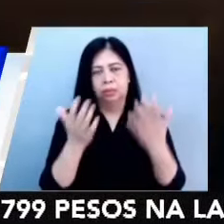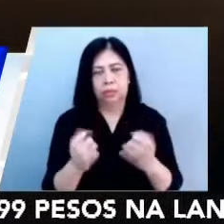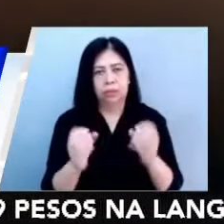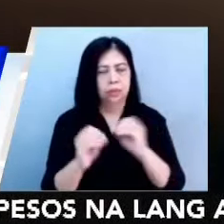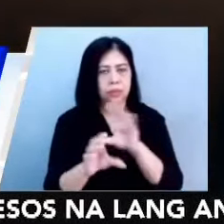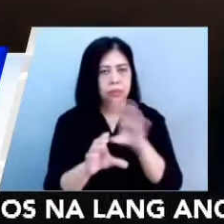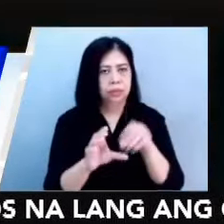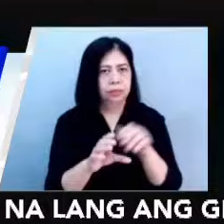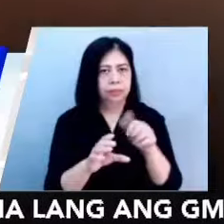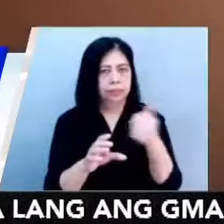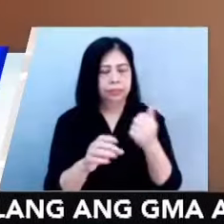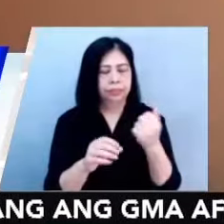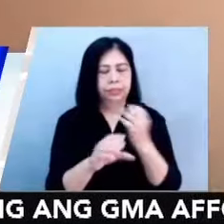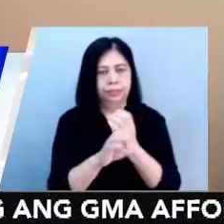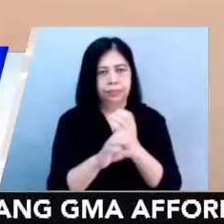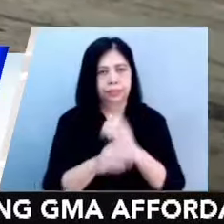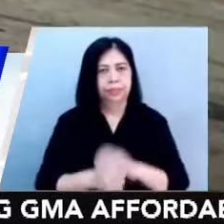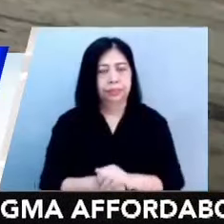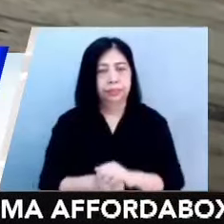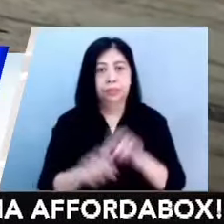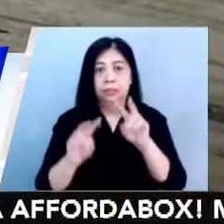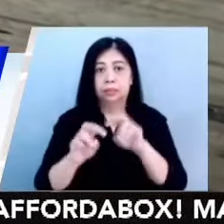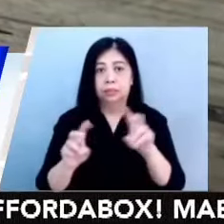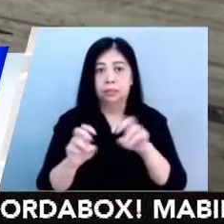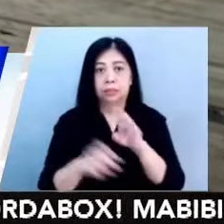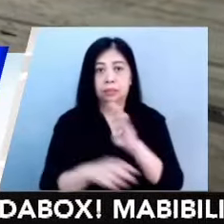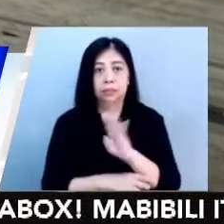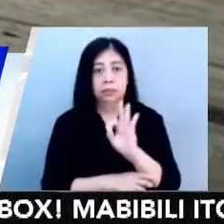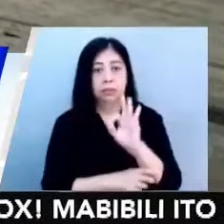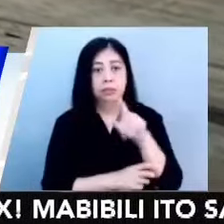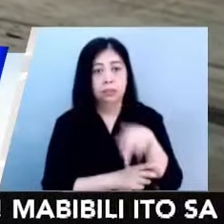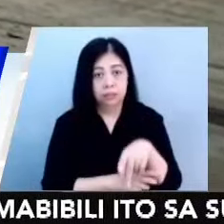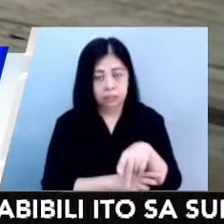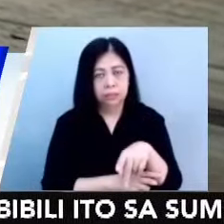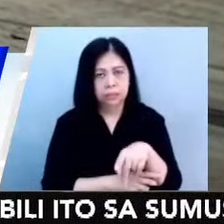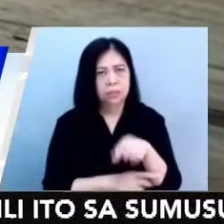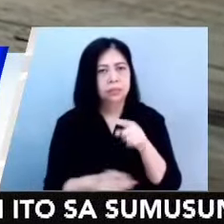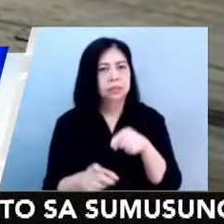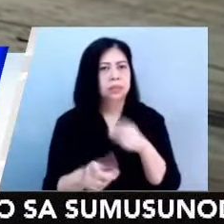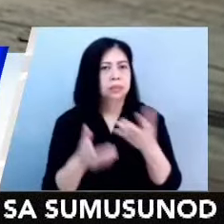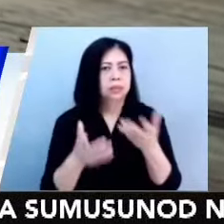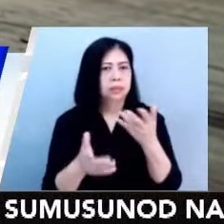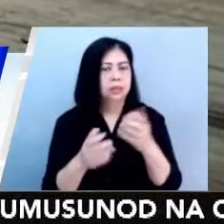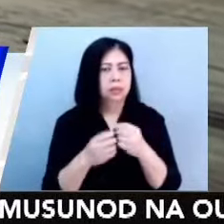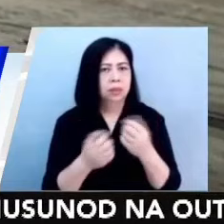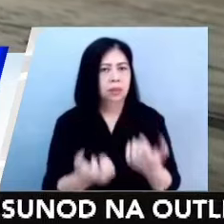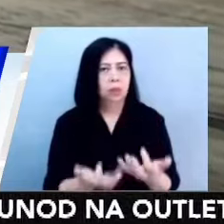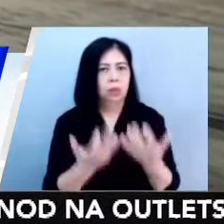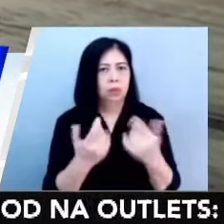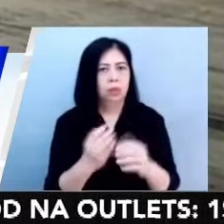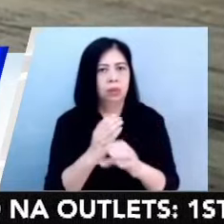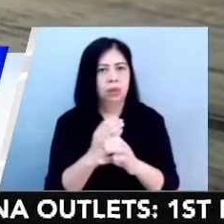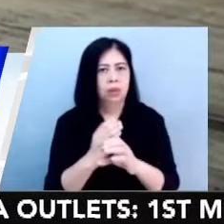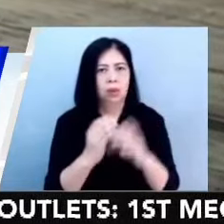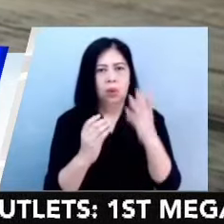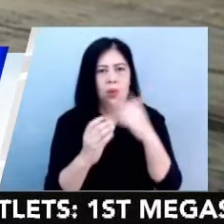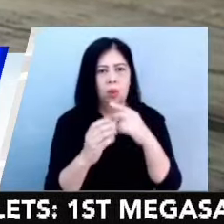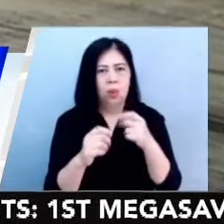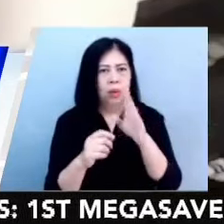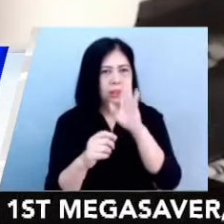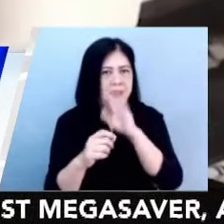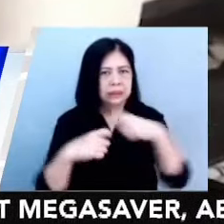ibang sasakyan. Sa investigasyon ng Bureau of Fire Protection, lumalabas na posibleng nagliyab ang sasakyan dahil sa naputol na